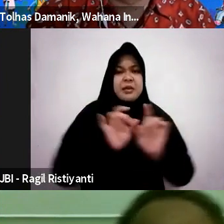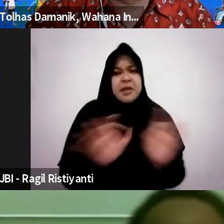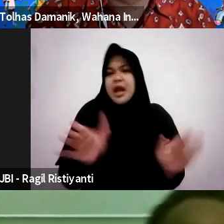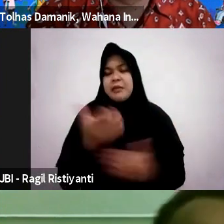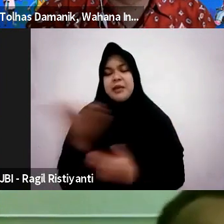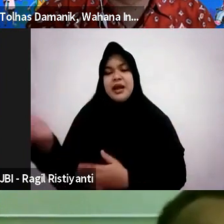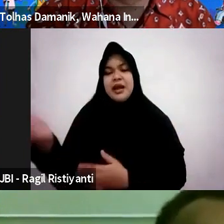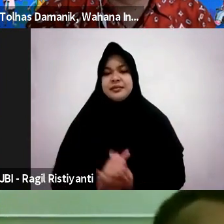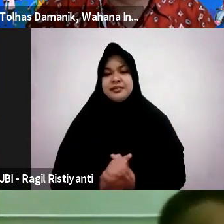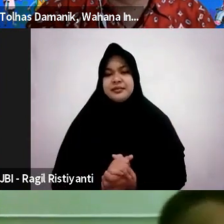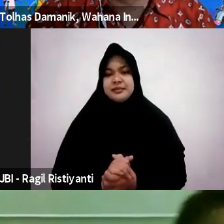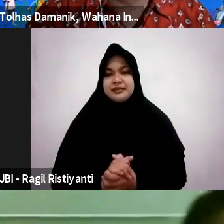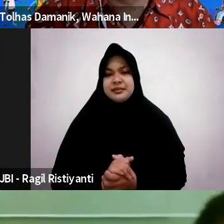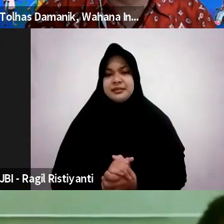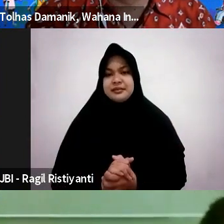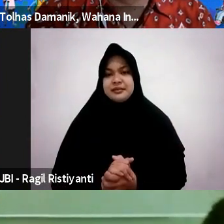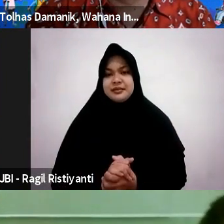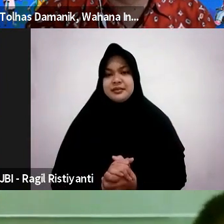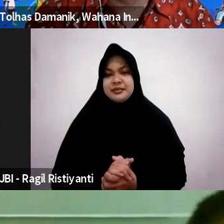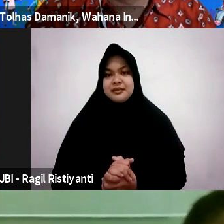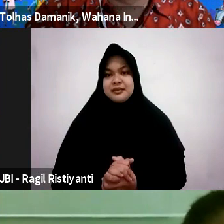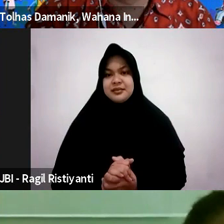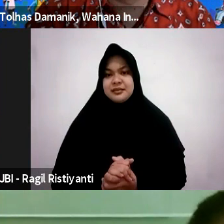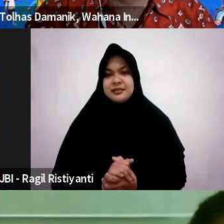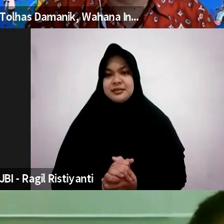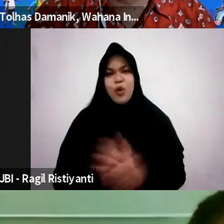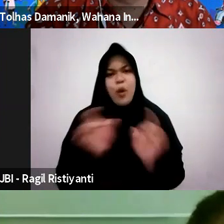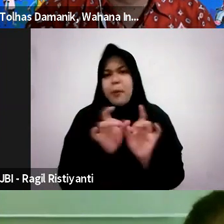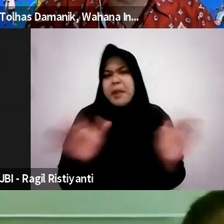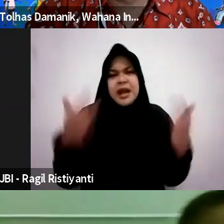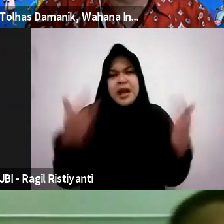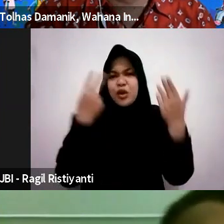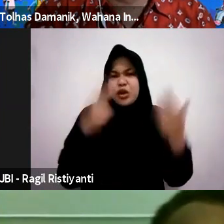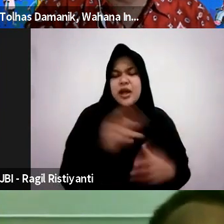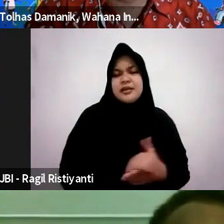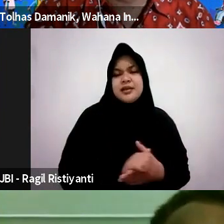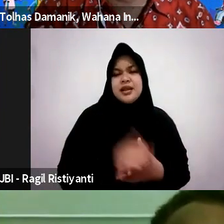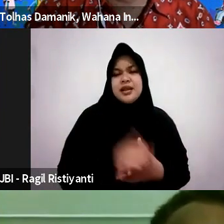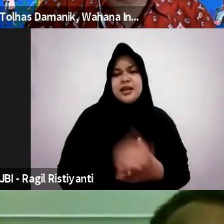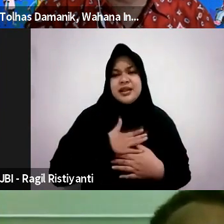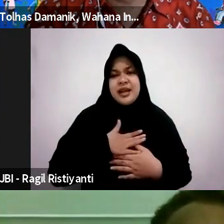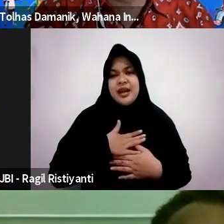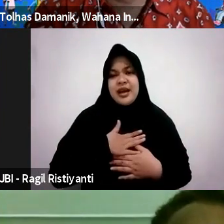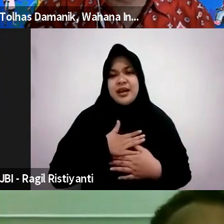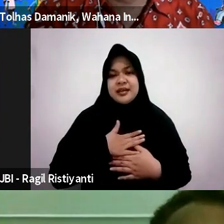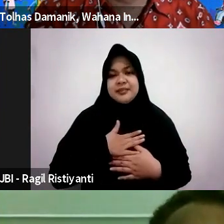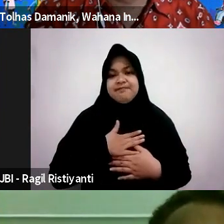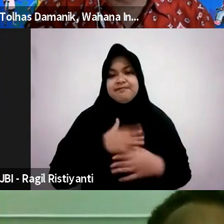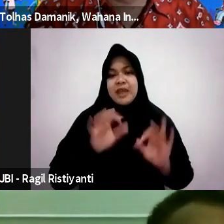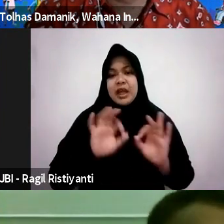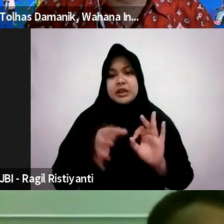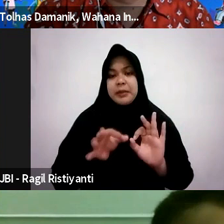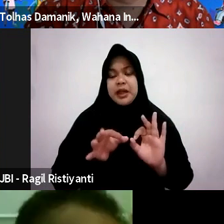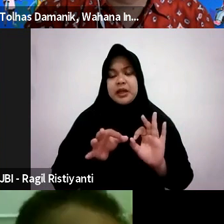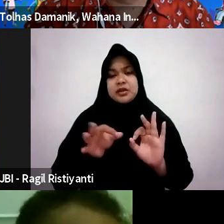di mata saya kok beda dengan apa yang saya impress ikan gitu apa kesan yang